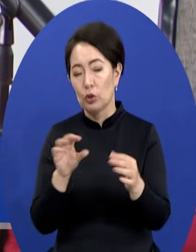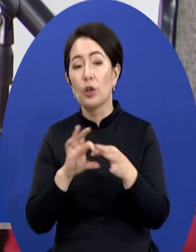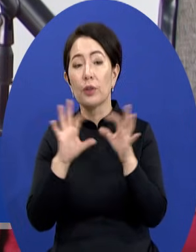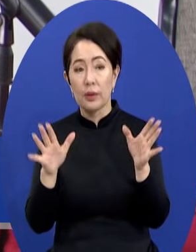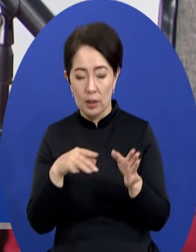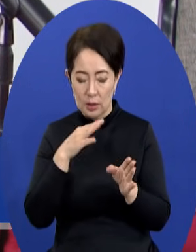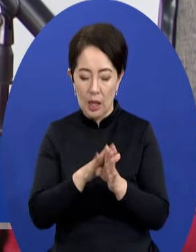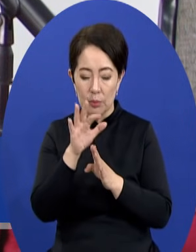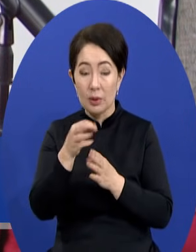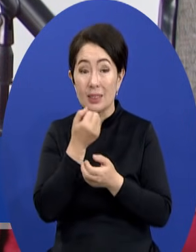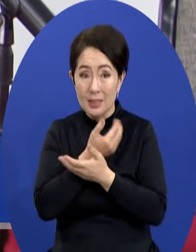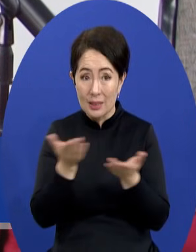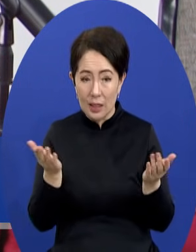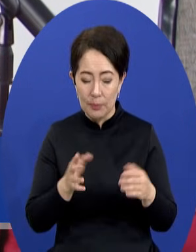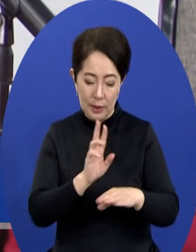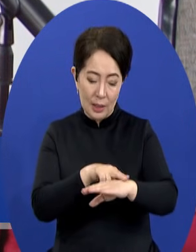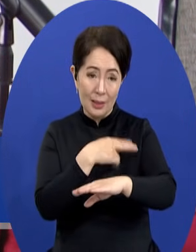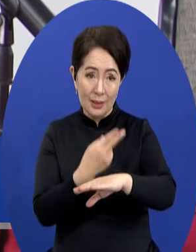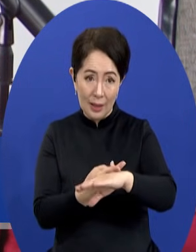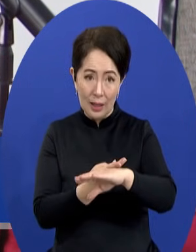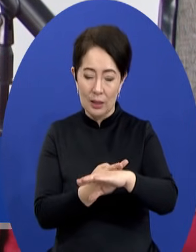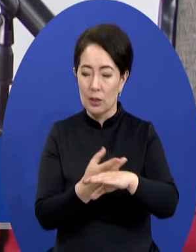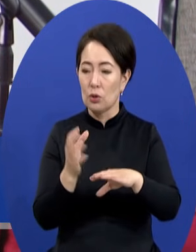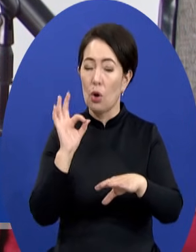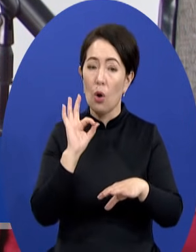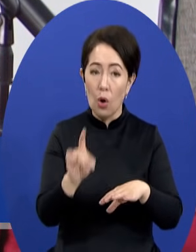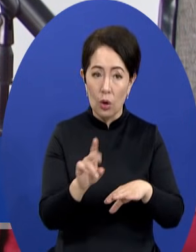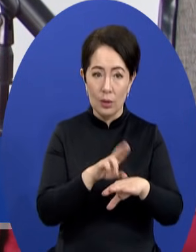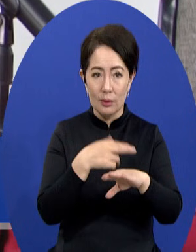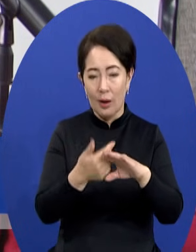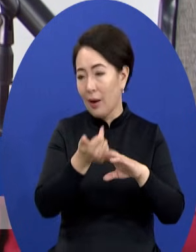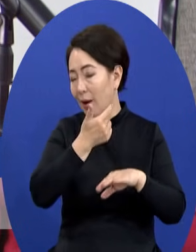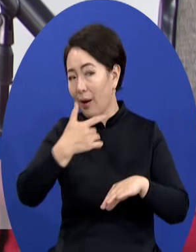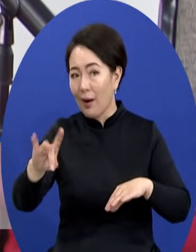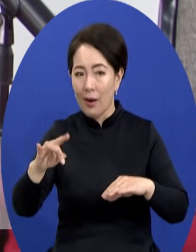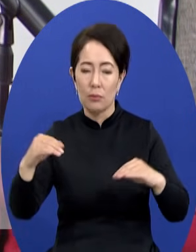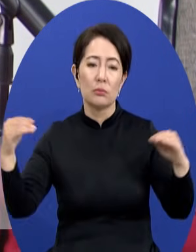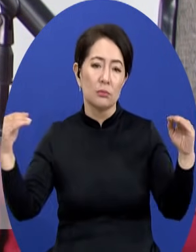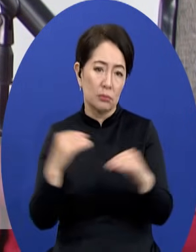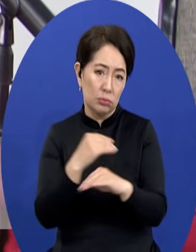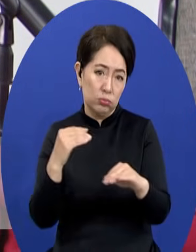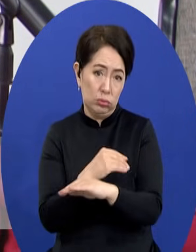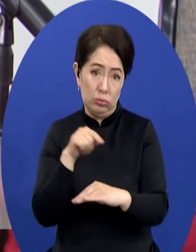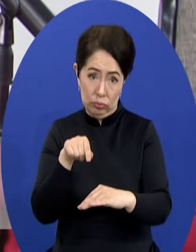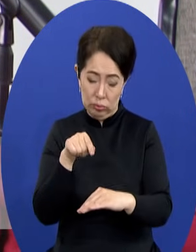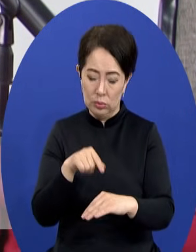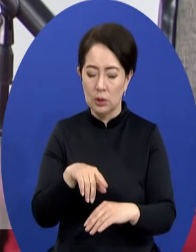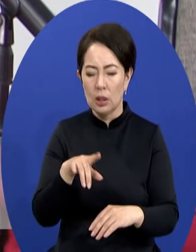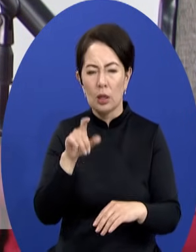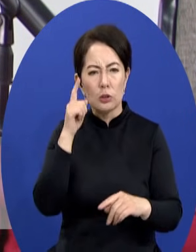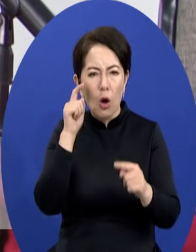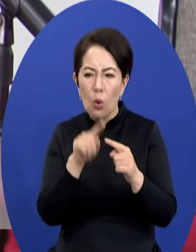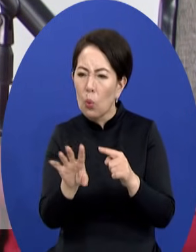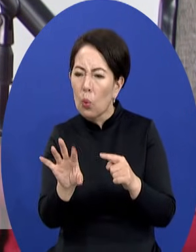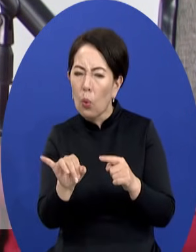аль бисаар зарлая. Үүнд Дархан хотоос орж гарах хөдөлгөөн дэр ямар нэгэн одоо харьяалуулан зориг